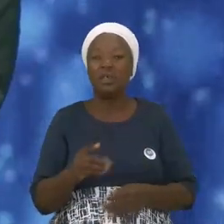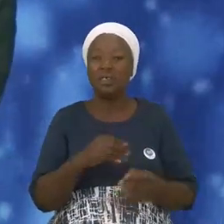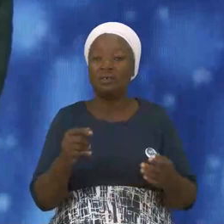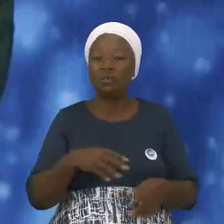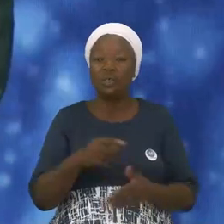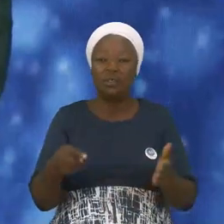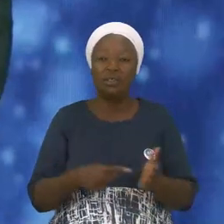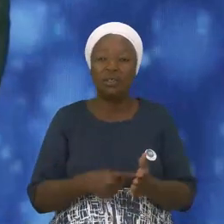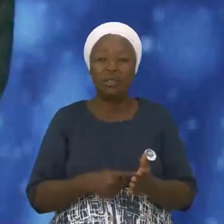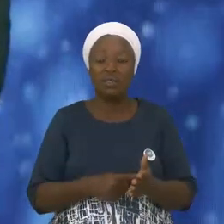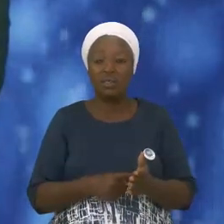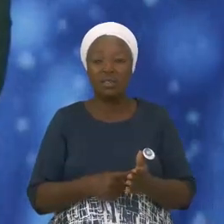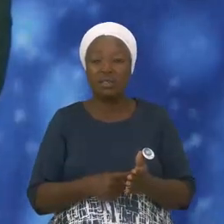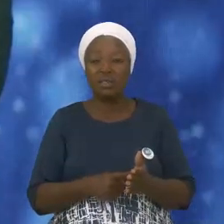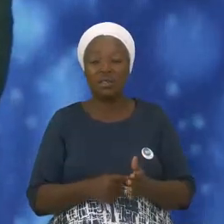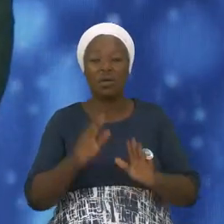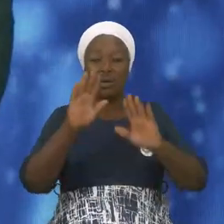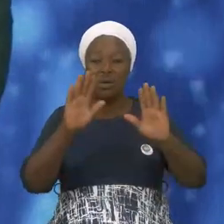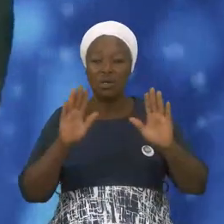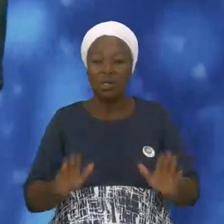morts. Depuis que nous avons commencé